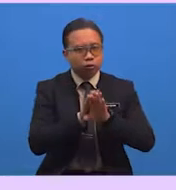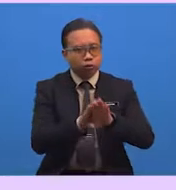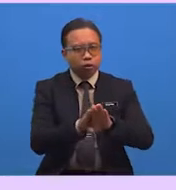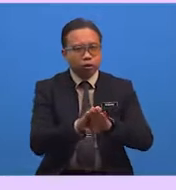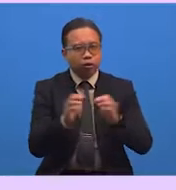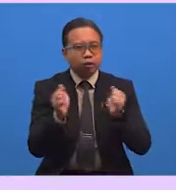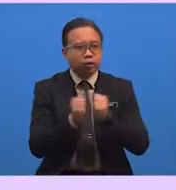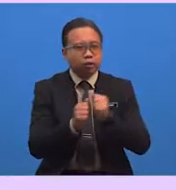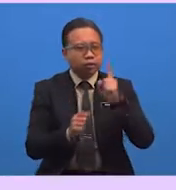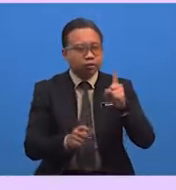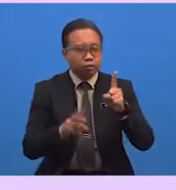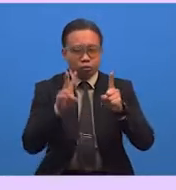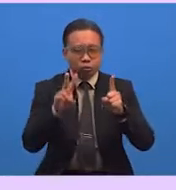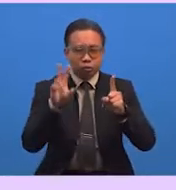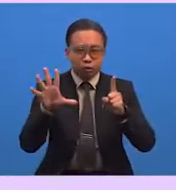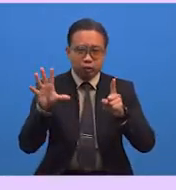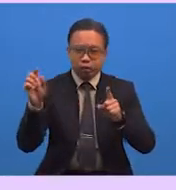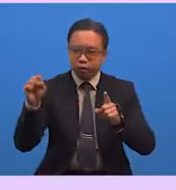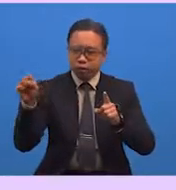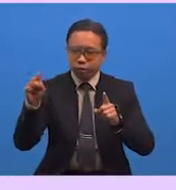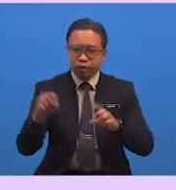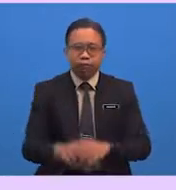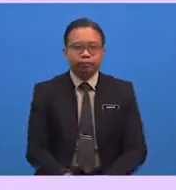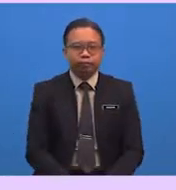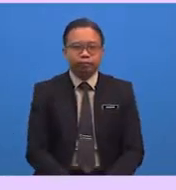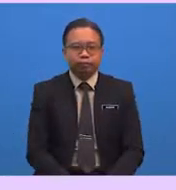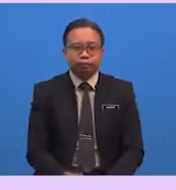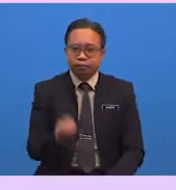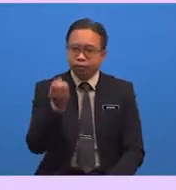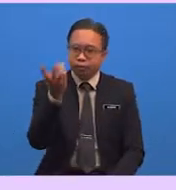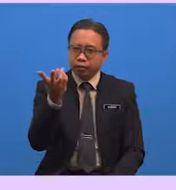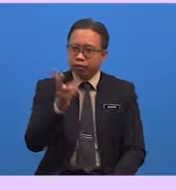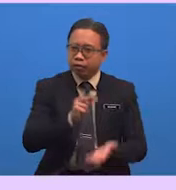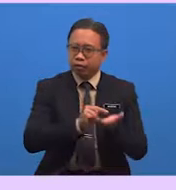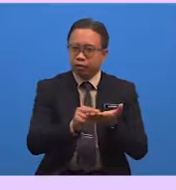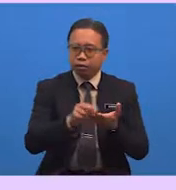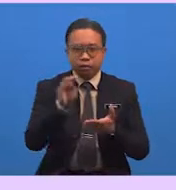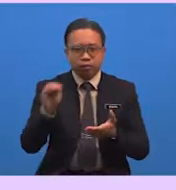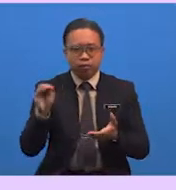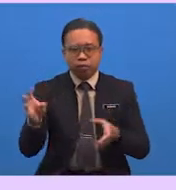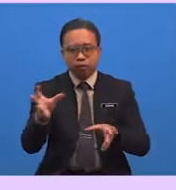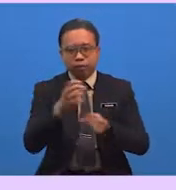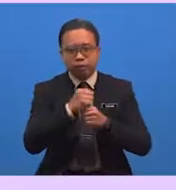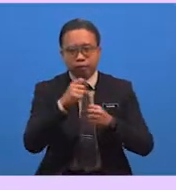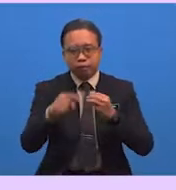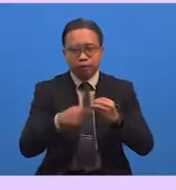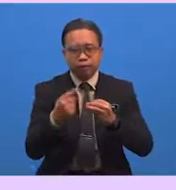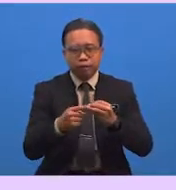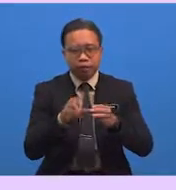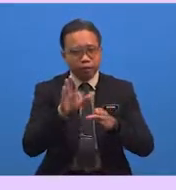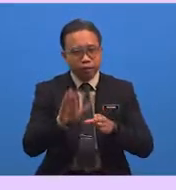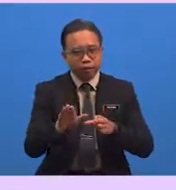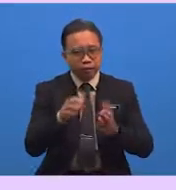ditolakkan dengan 125 darjah. Berapakah nilai yang murid-murid dapat apabila